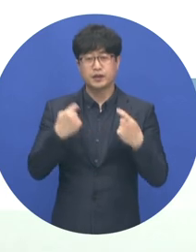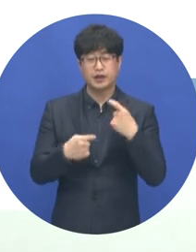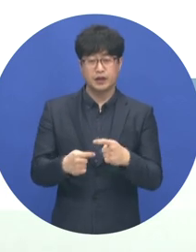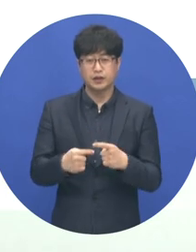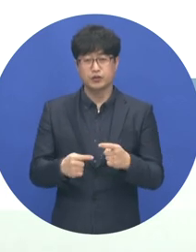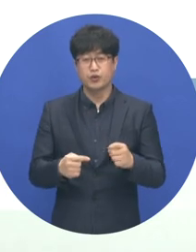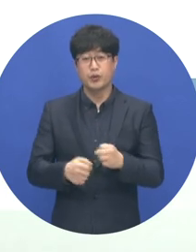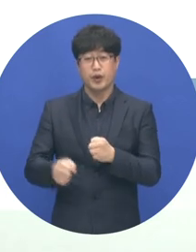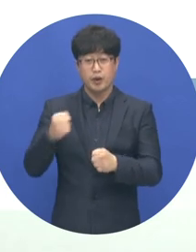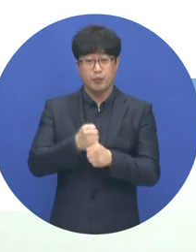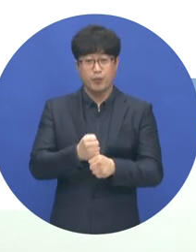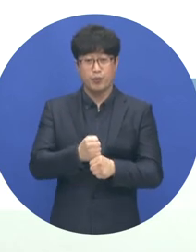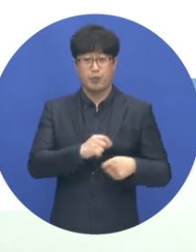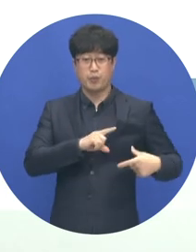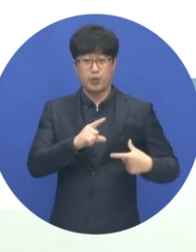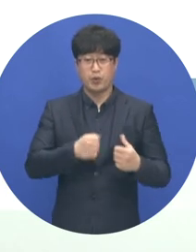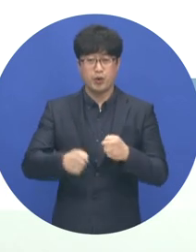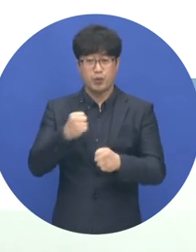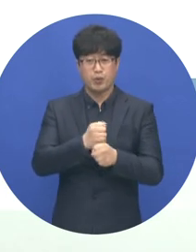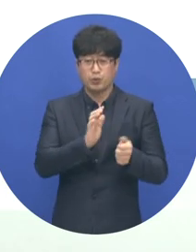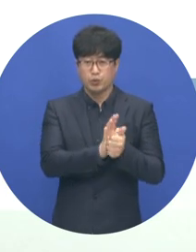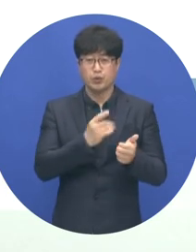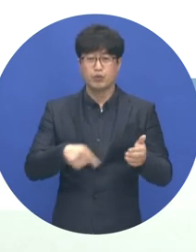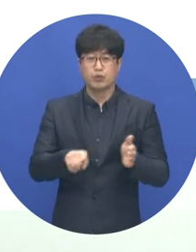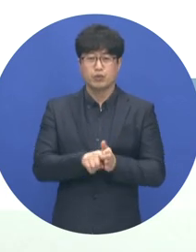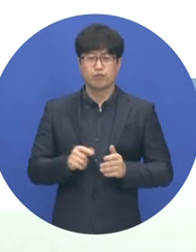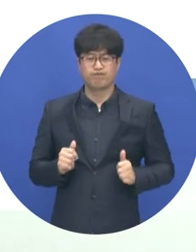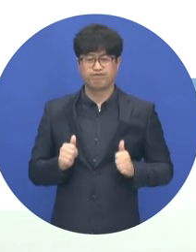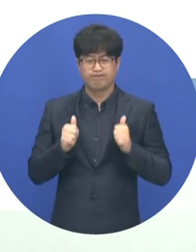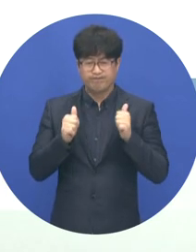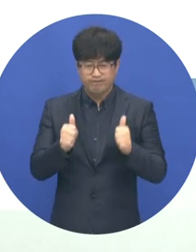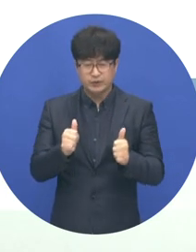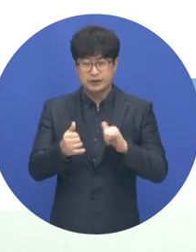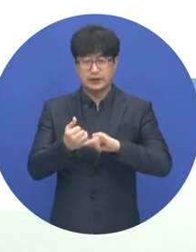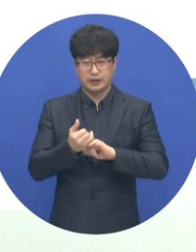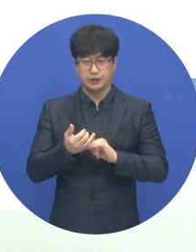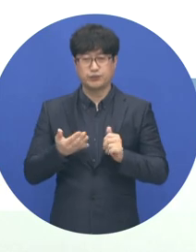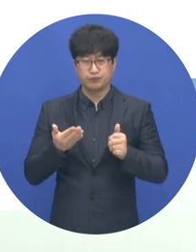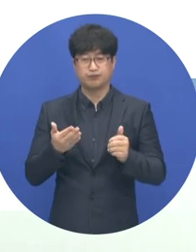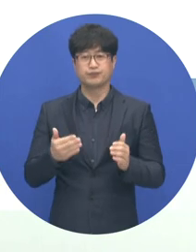상처 치유와 명예회복을 지원하기 위해 최선의